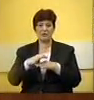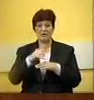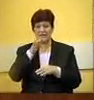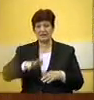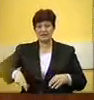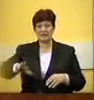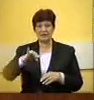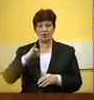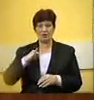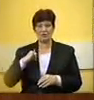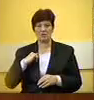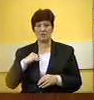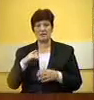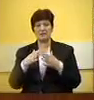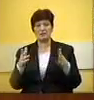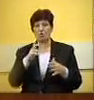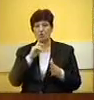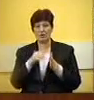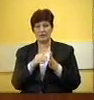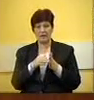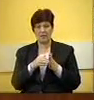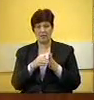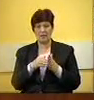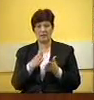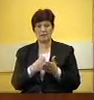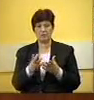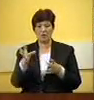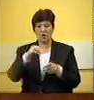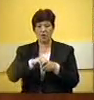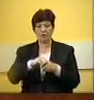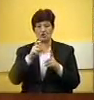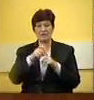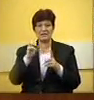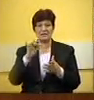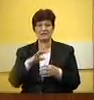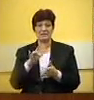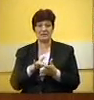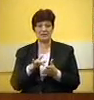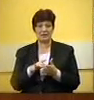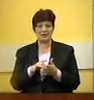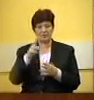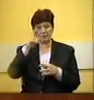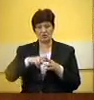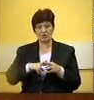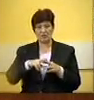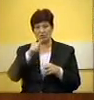i na teritoriji Vojvodine sa modelom koji treba biti ipak ubačen kao decentralizovan sistem rešavanja